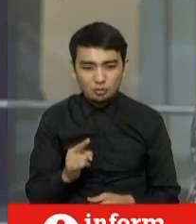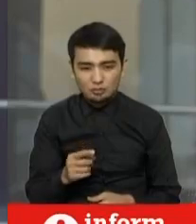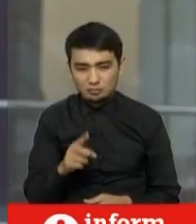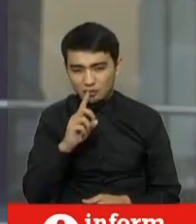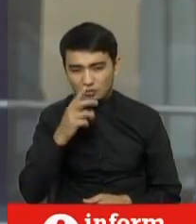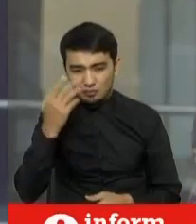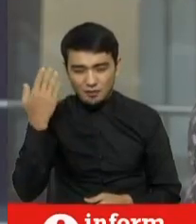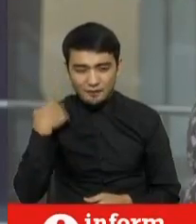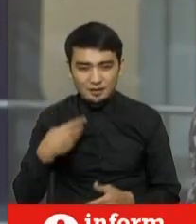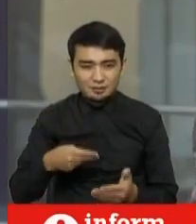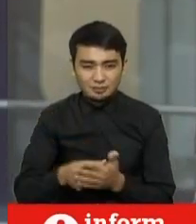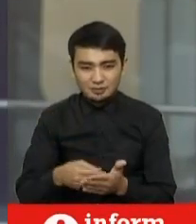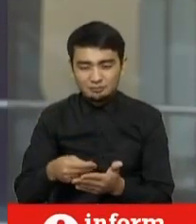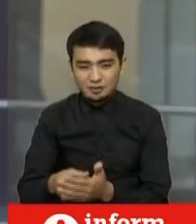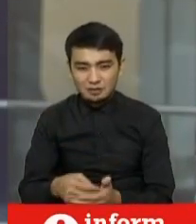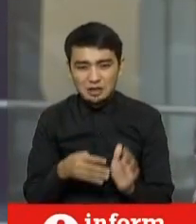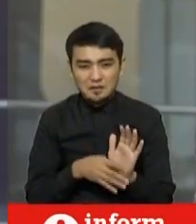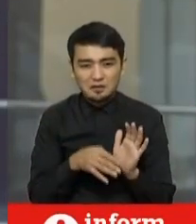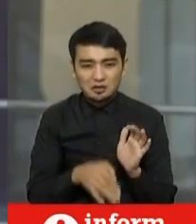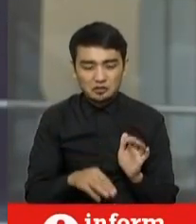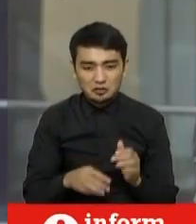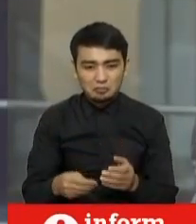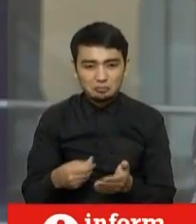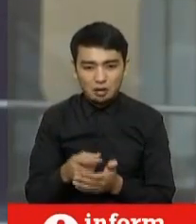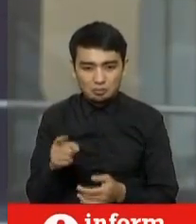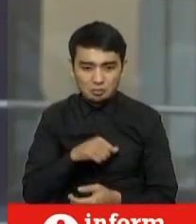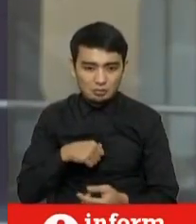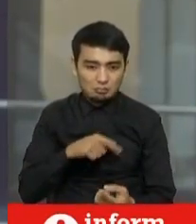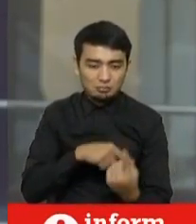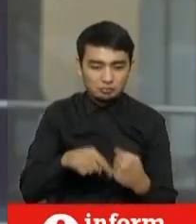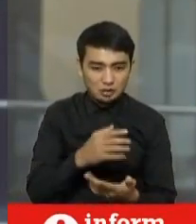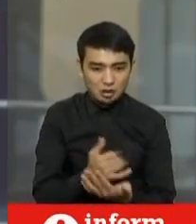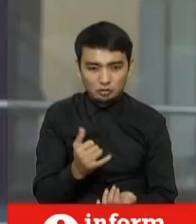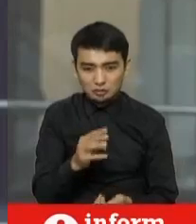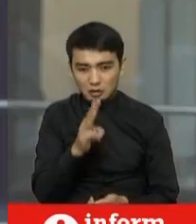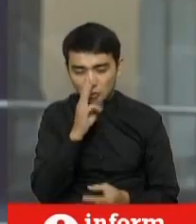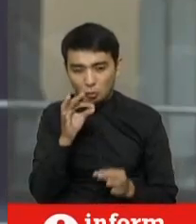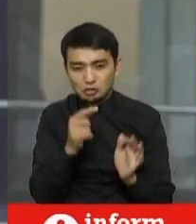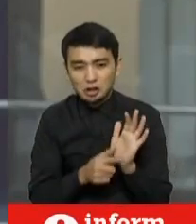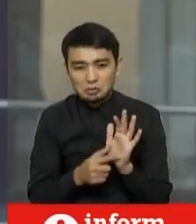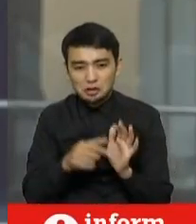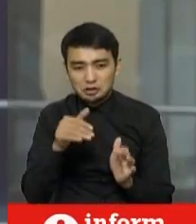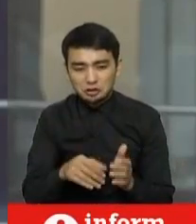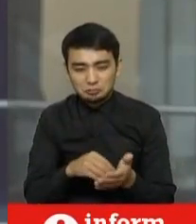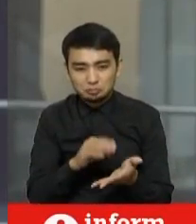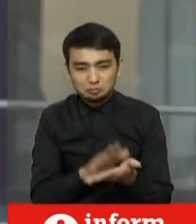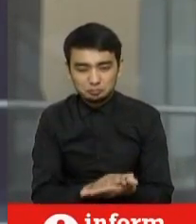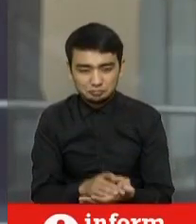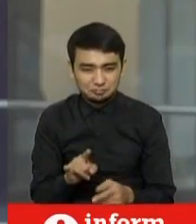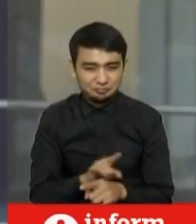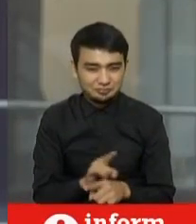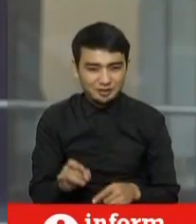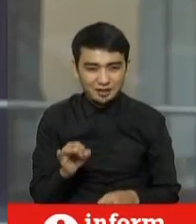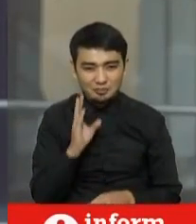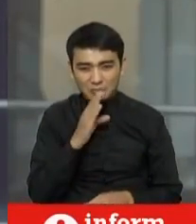бойы 7-9 мың тенге төлеп келді. Өзі жеке кәсіпкер. Қазір жалақысын өтірік 70 мың деп көрсеткен. Мүлкін